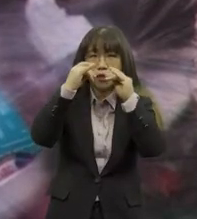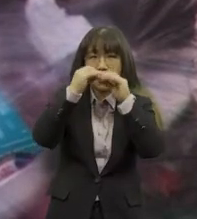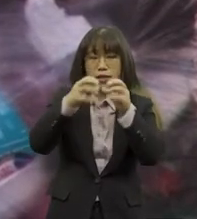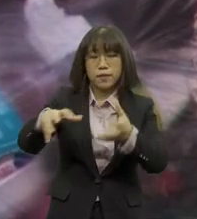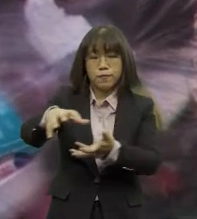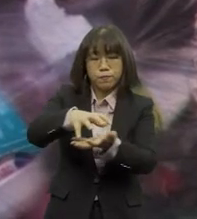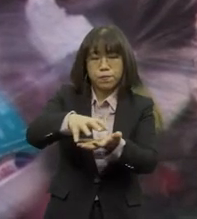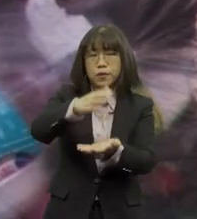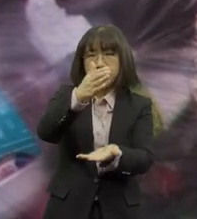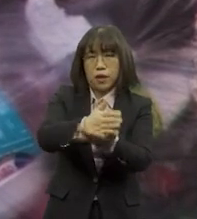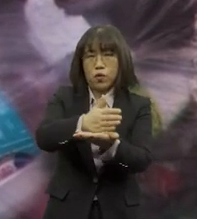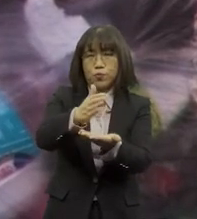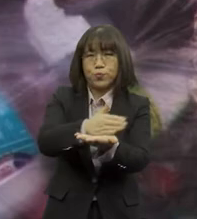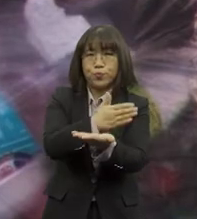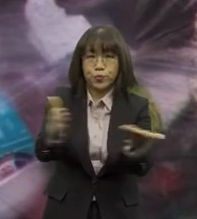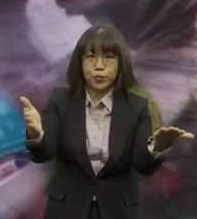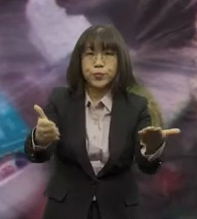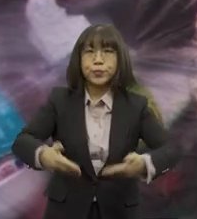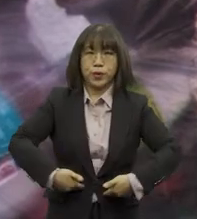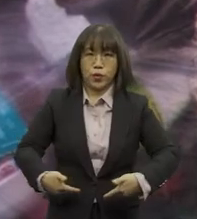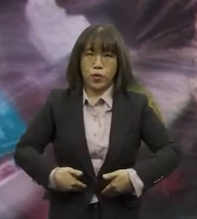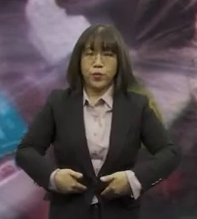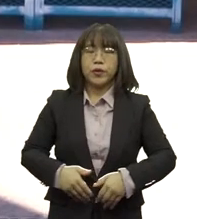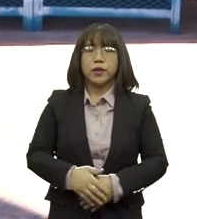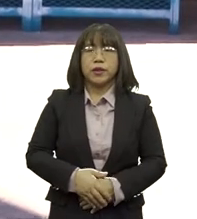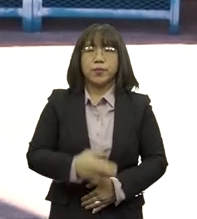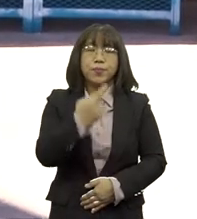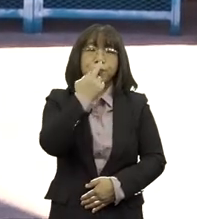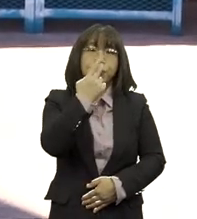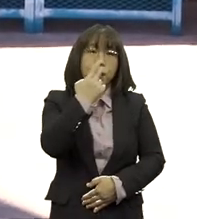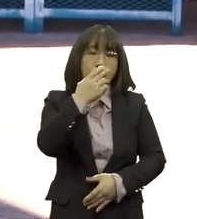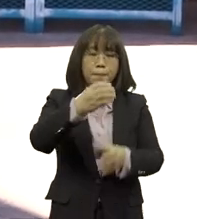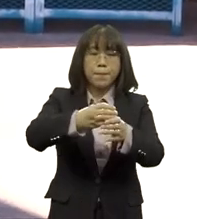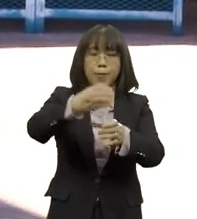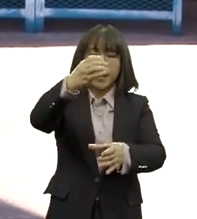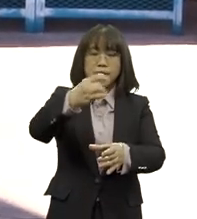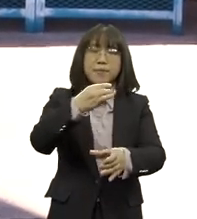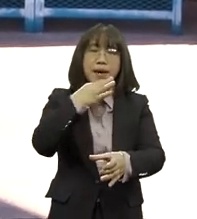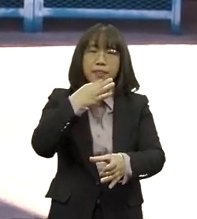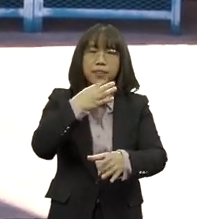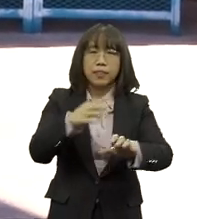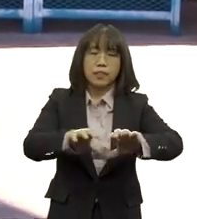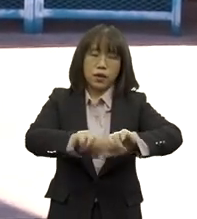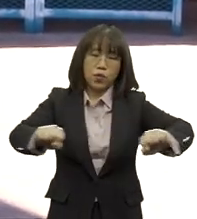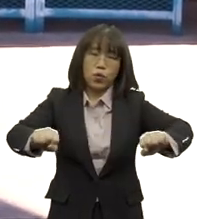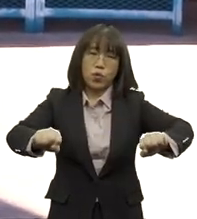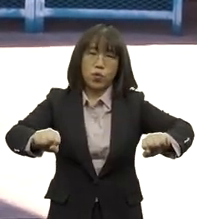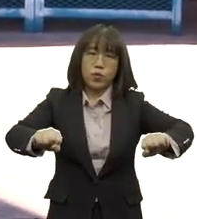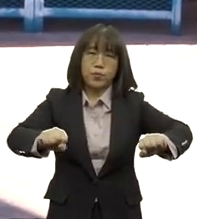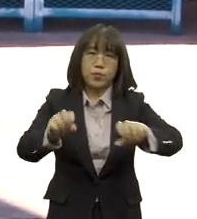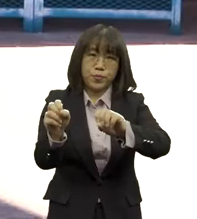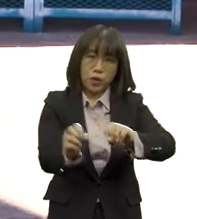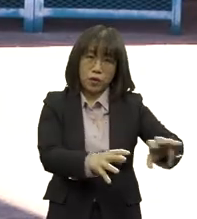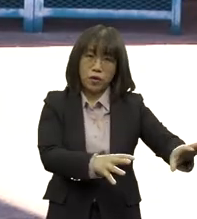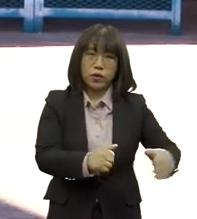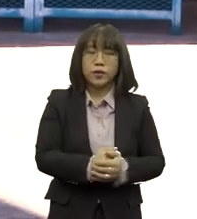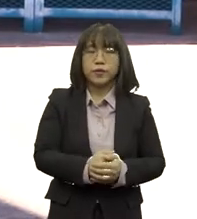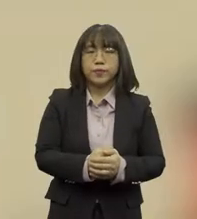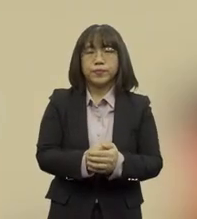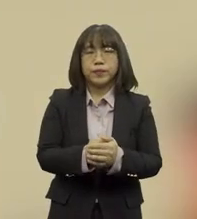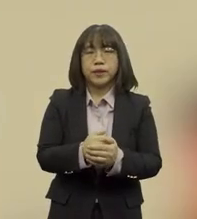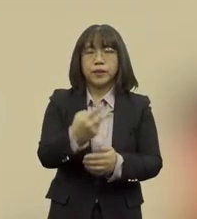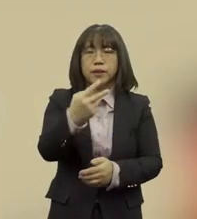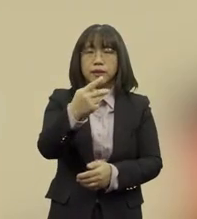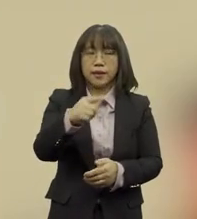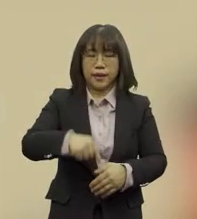며 기존 플라스틱 수거함 과 9분되는 별도 투명 패트병 수거함을 비치해야 합니다 다세대 및 단독주택